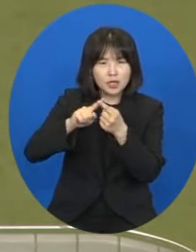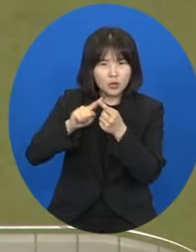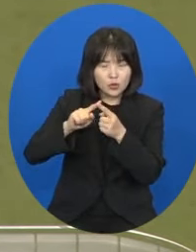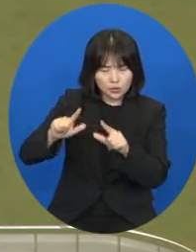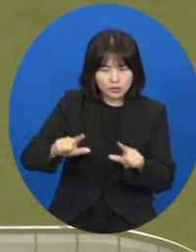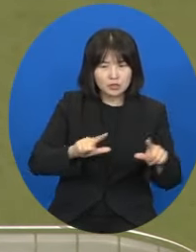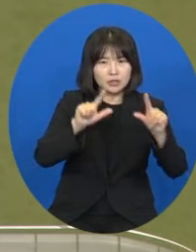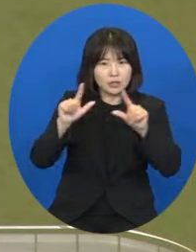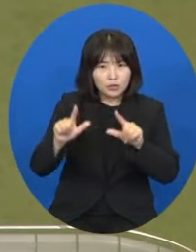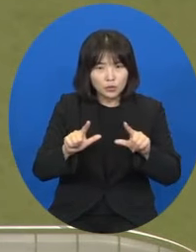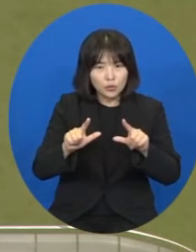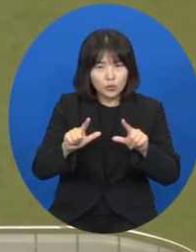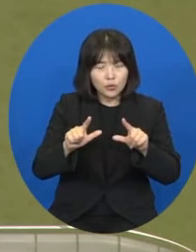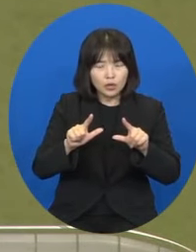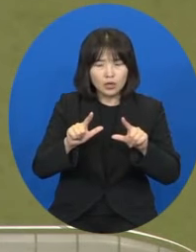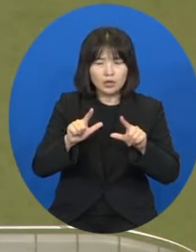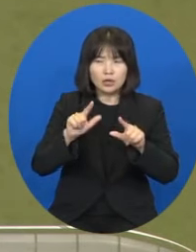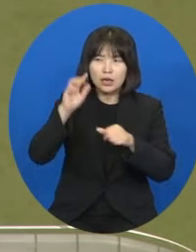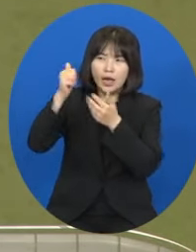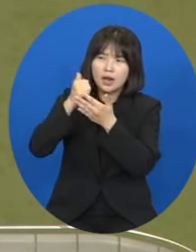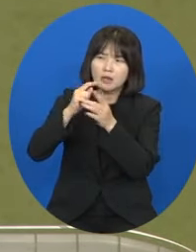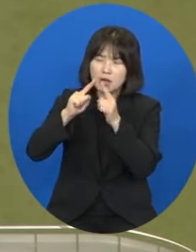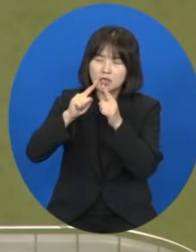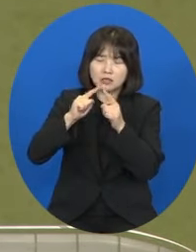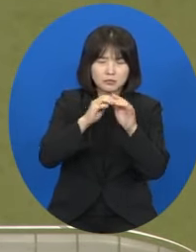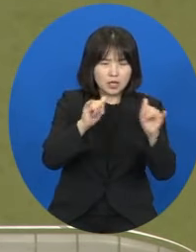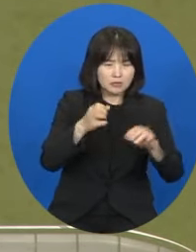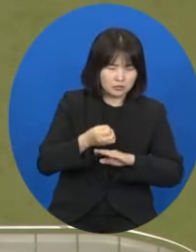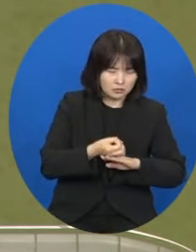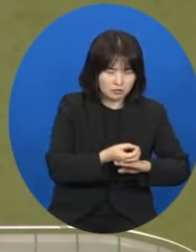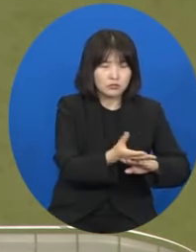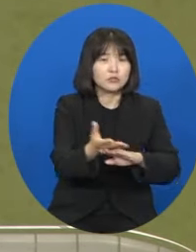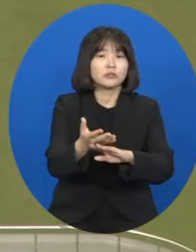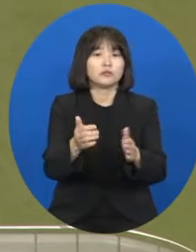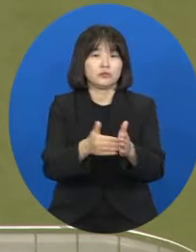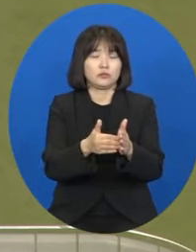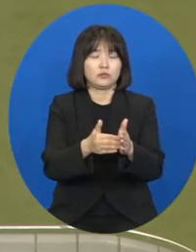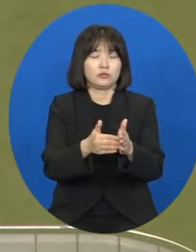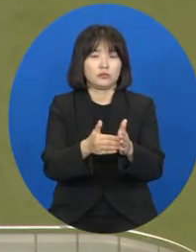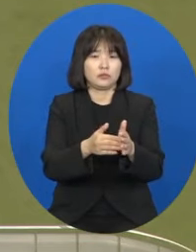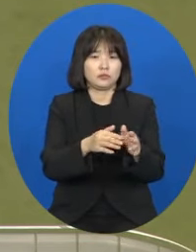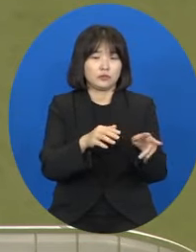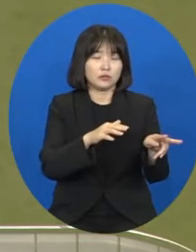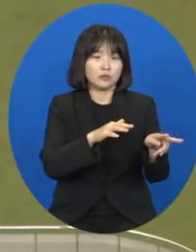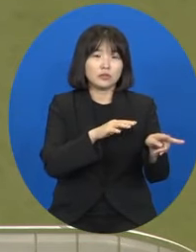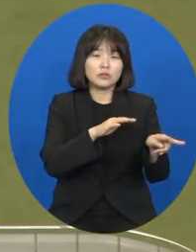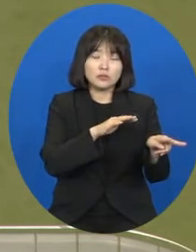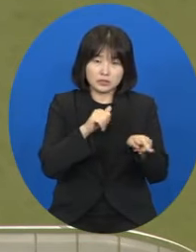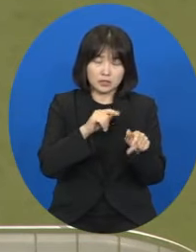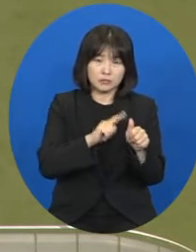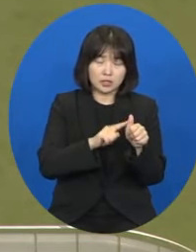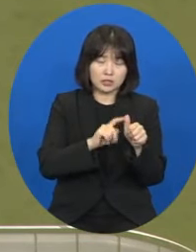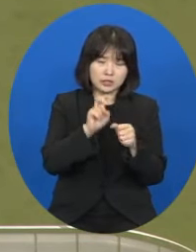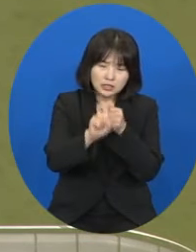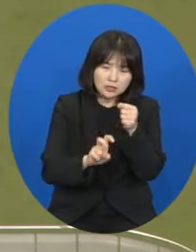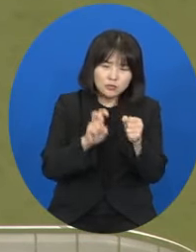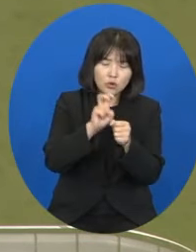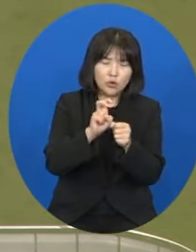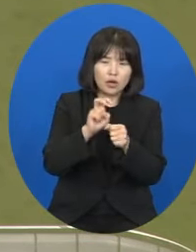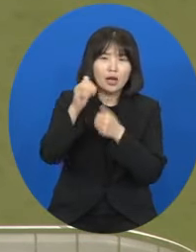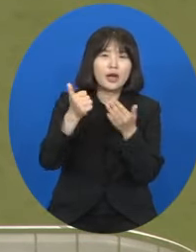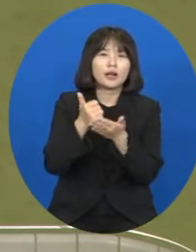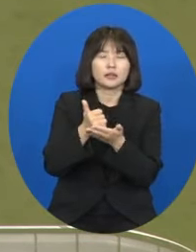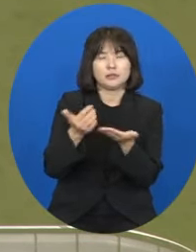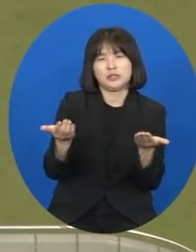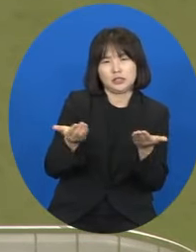살아내며 또한 그 말씀을 사람들에게 전했어요. 그것이 사무엘의 지난 20년간 한 일인데 바로 그